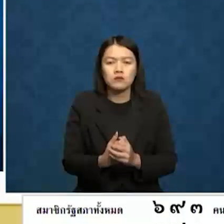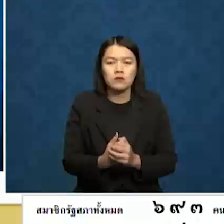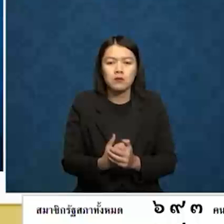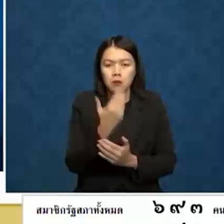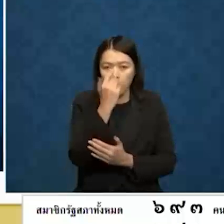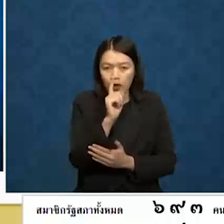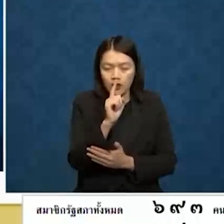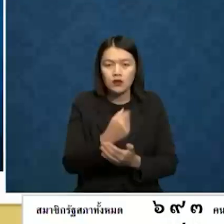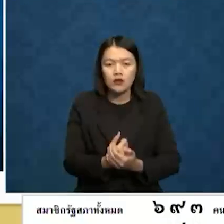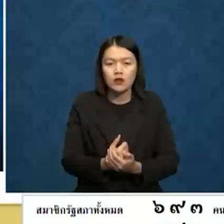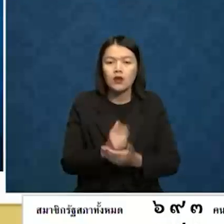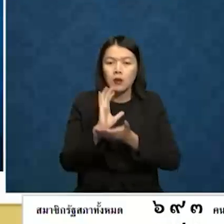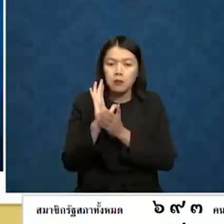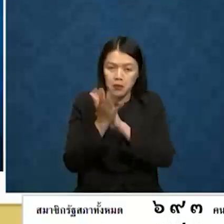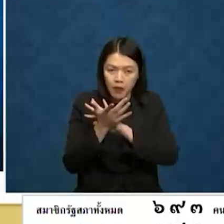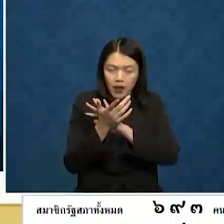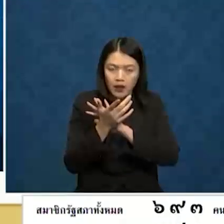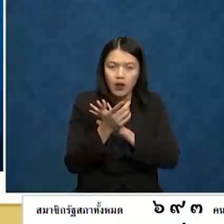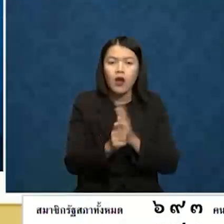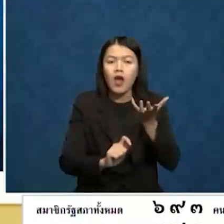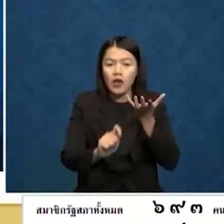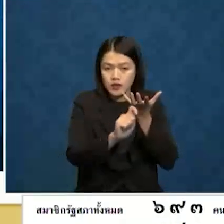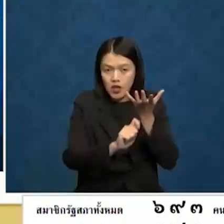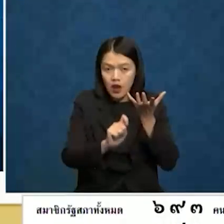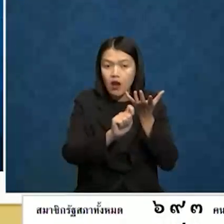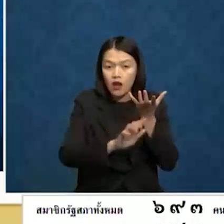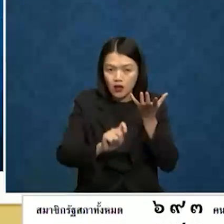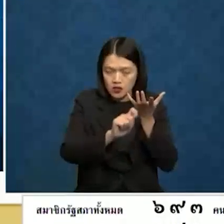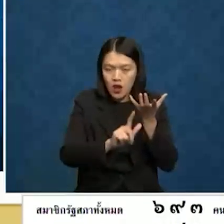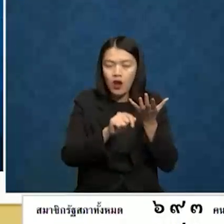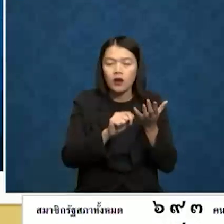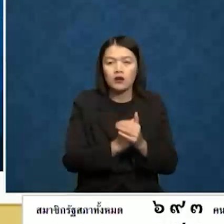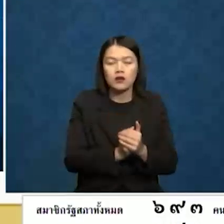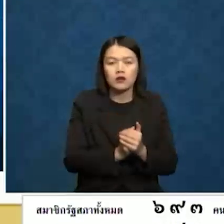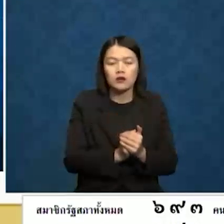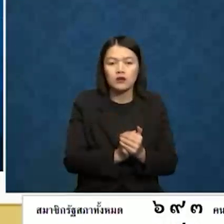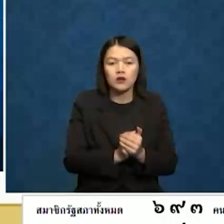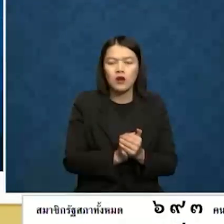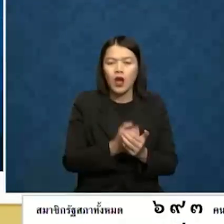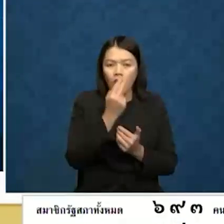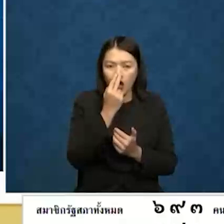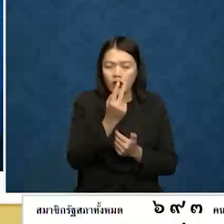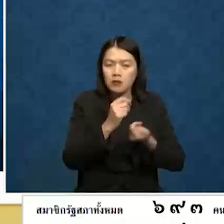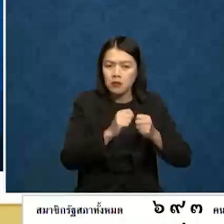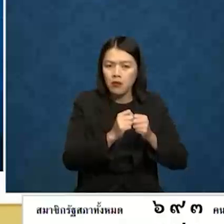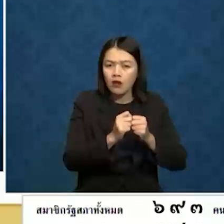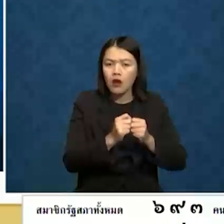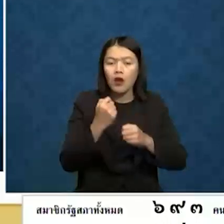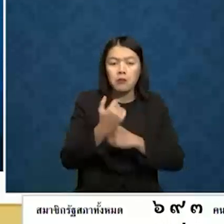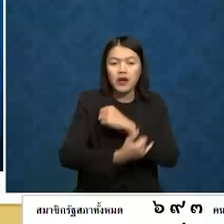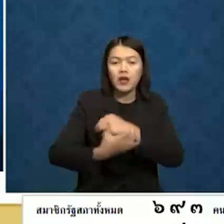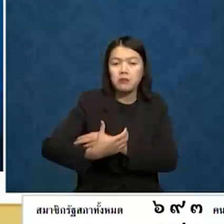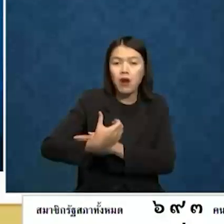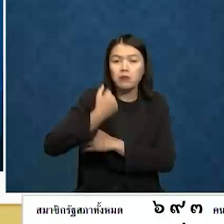และโดยเฉพาะยิ่งการเปลี่ยนแปลงของเอเชียแปซิฟิกนะครับที่มีการเผชิญหน้ากันระหว่างมหาอำนาจ